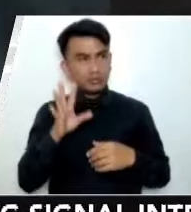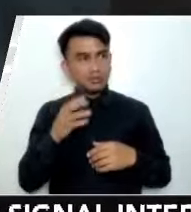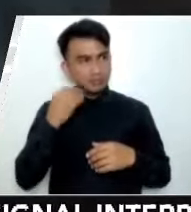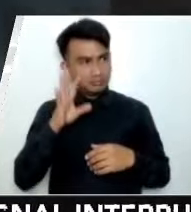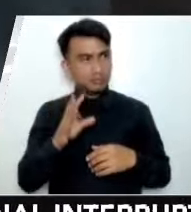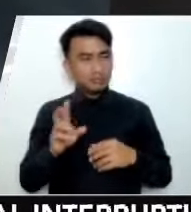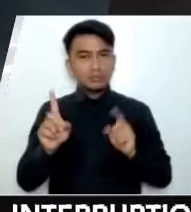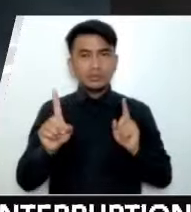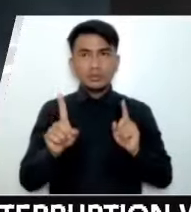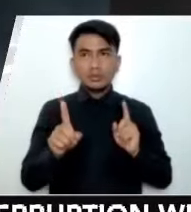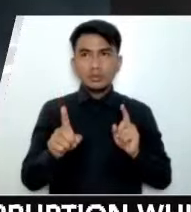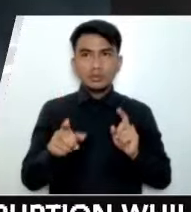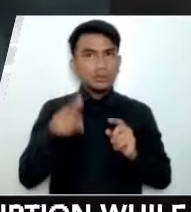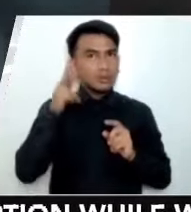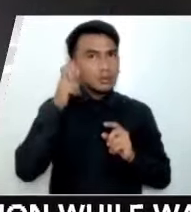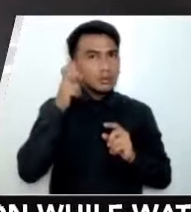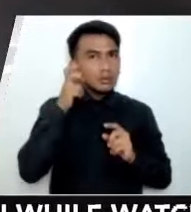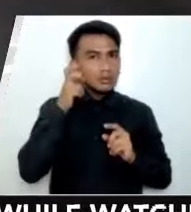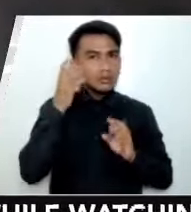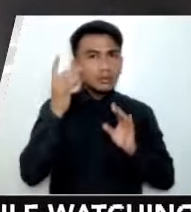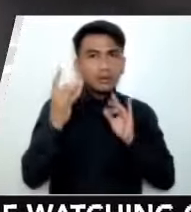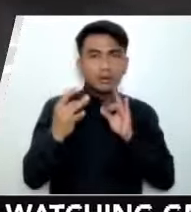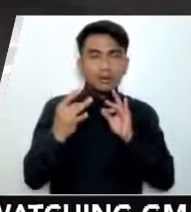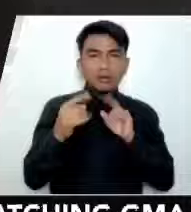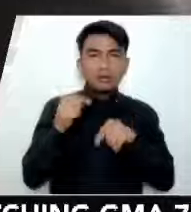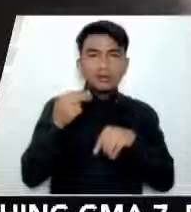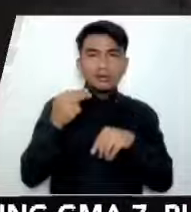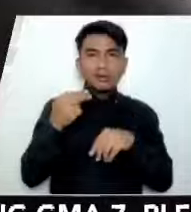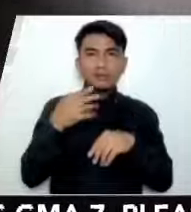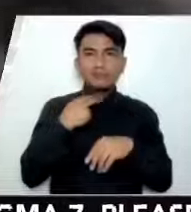niya ang pamilyar na boses.